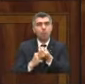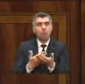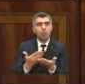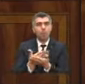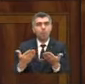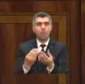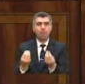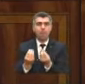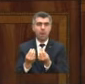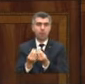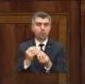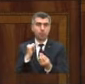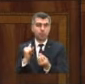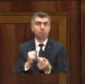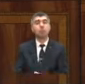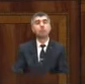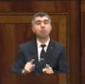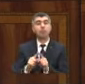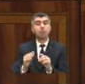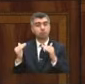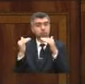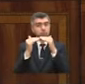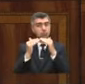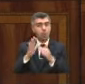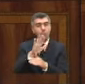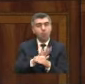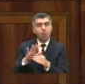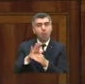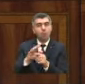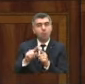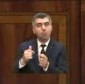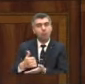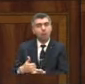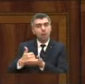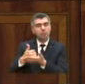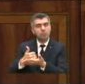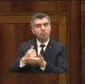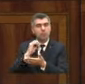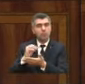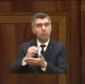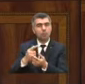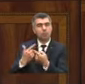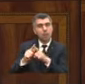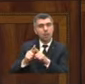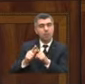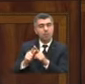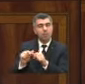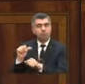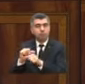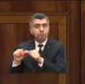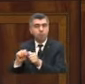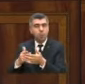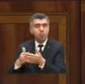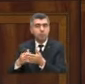المشترك والاستفادة العادلة من الثروة وتحسين الفئات الهشة في في ظل التقلبات الاقتصادية والمخاطر